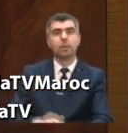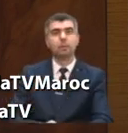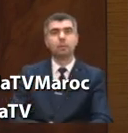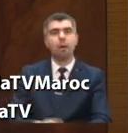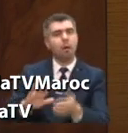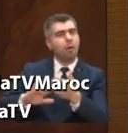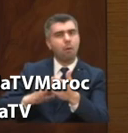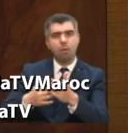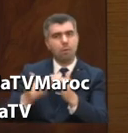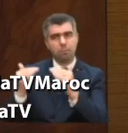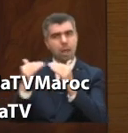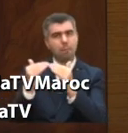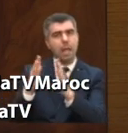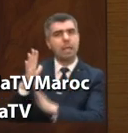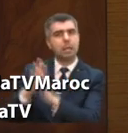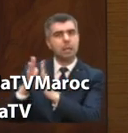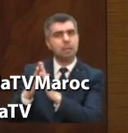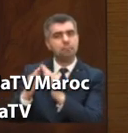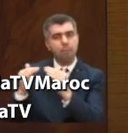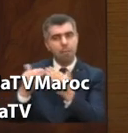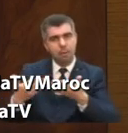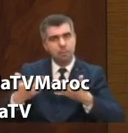جميع حقوقه، كما أنه